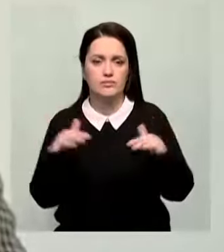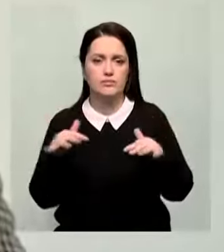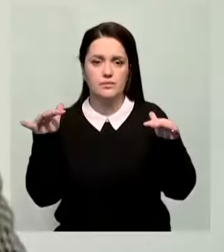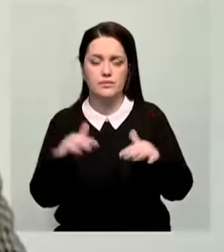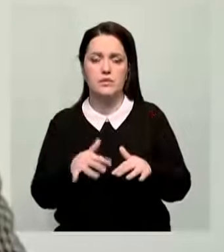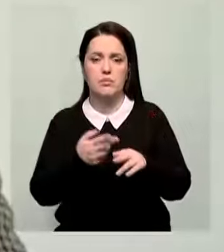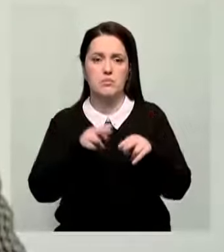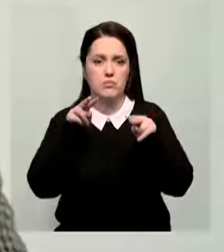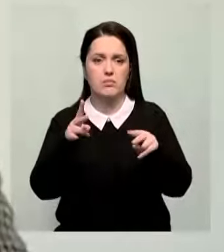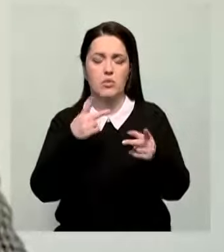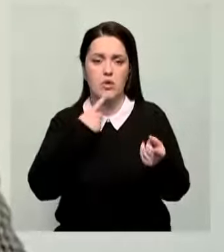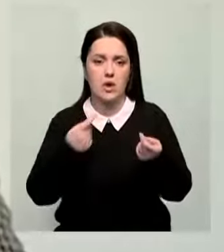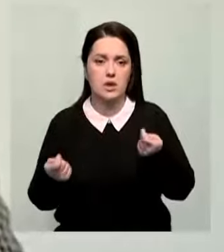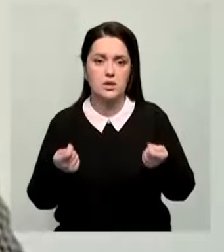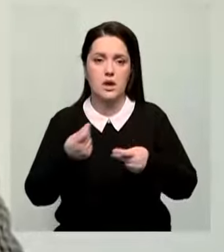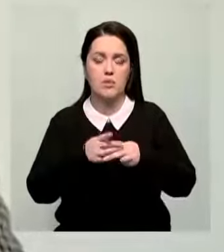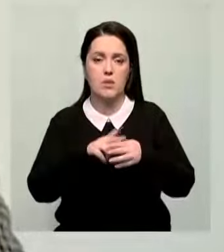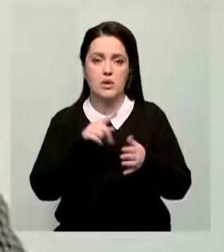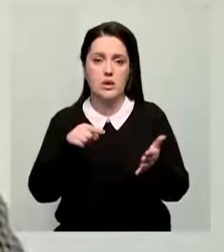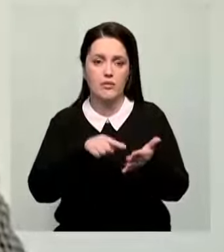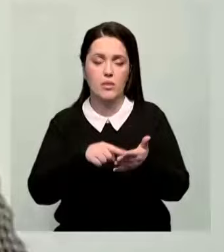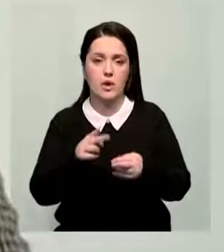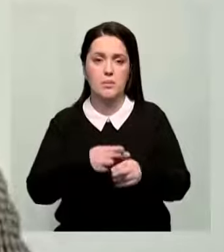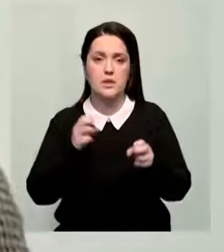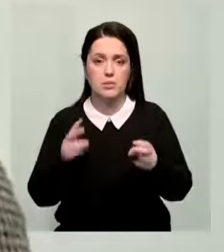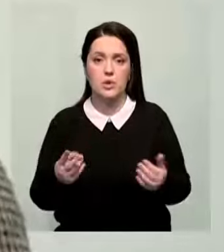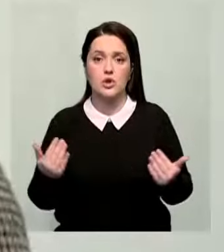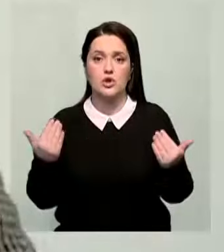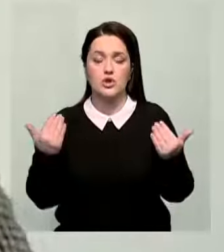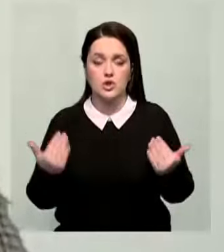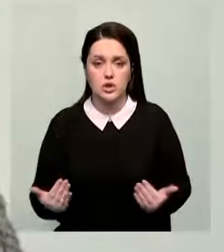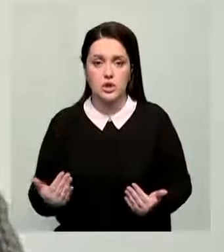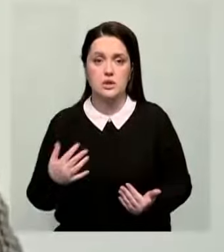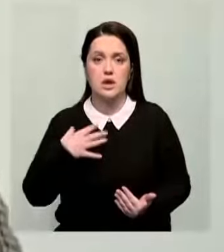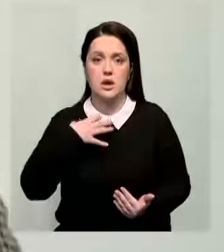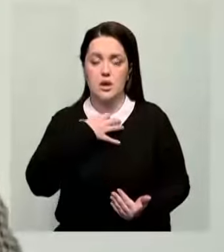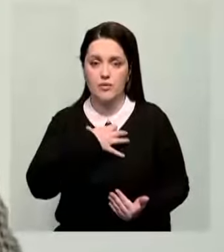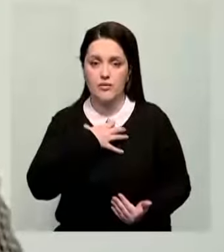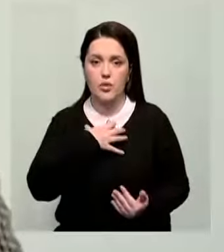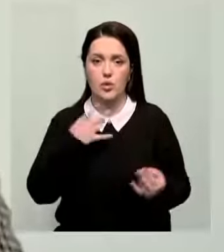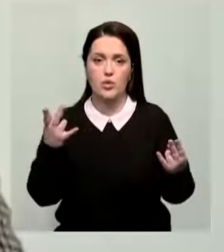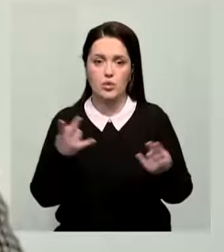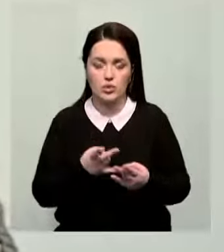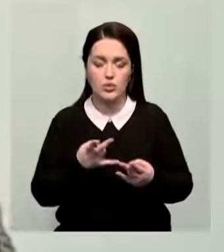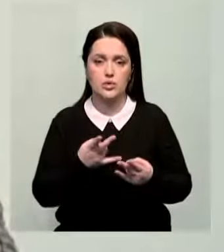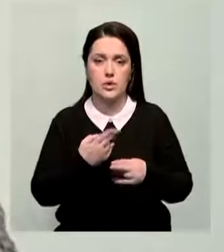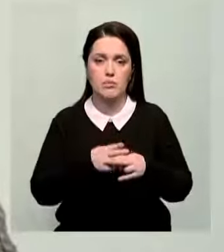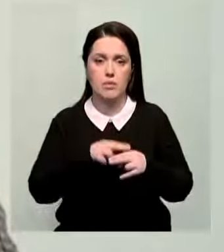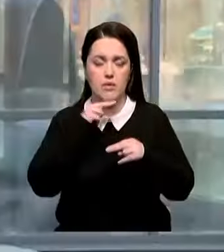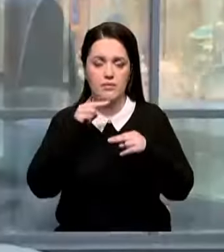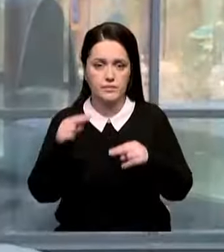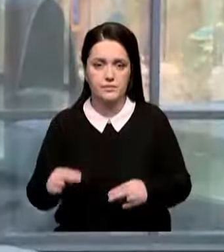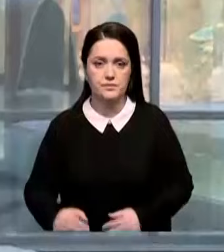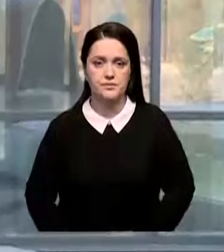людьми, да, вот эти вопросы безопасности, они сейчас актуально всплывают, и этому необходимо уделить очень важное